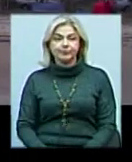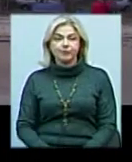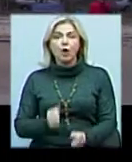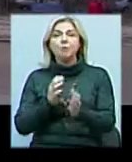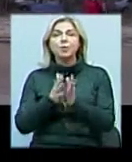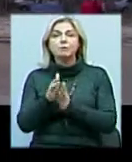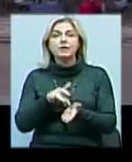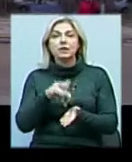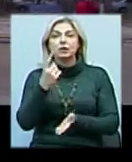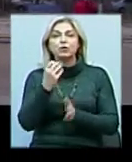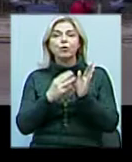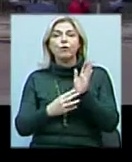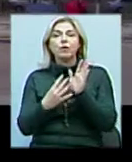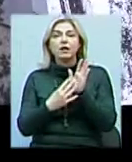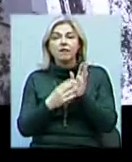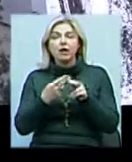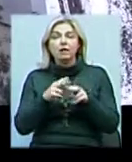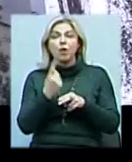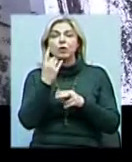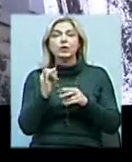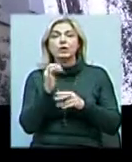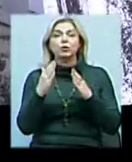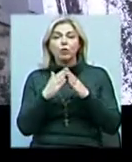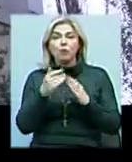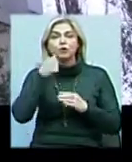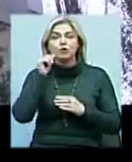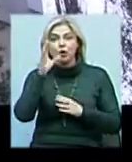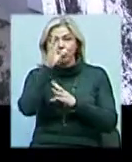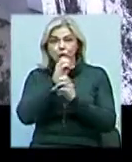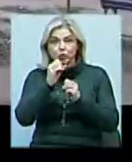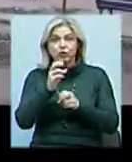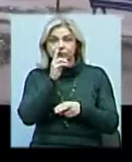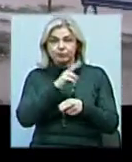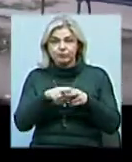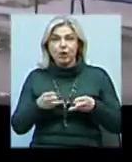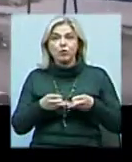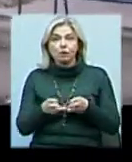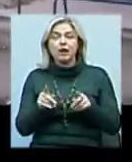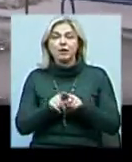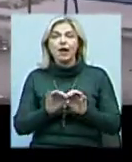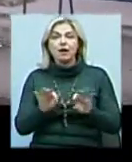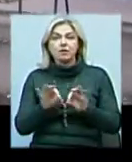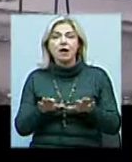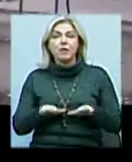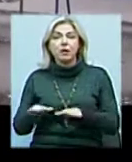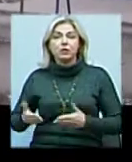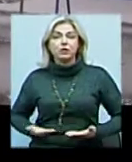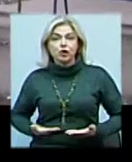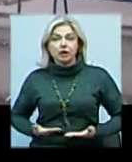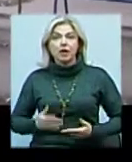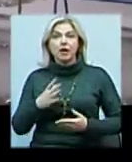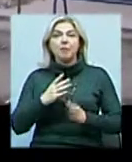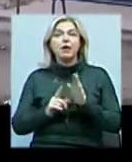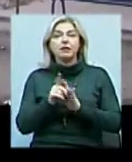Проспект Центральний, 189 – це один з будинків, де вчора вночі зникло опалення, розповідають місцеві жителі. Подали його